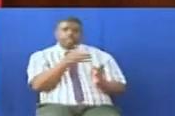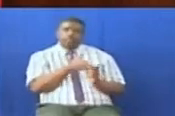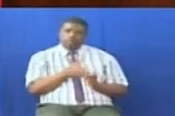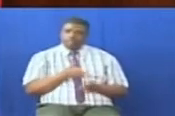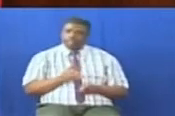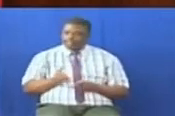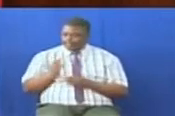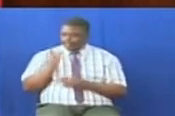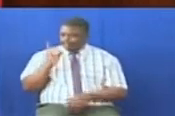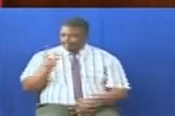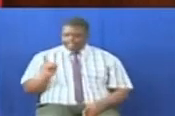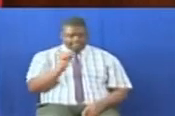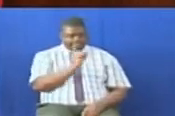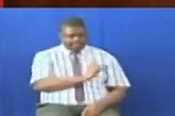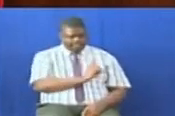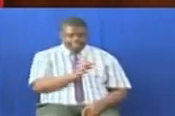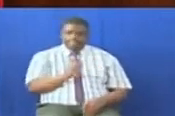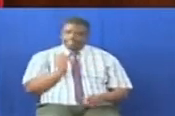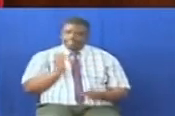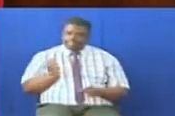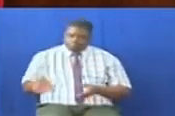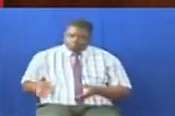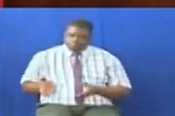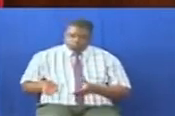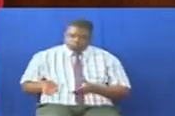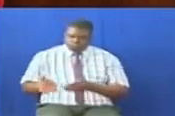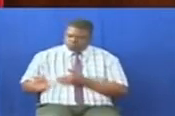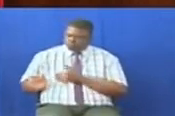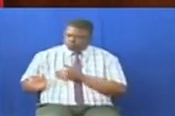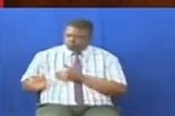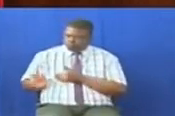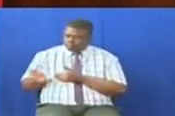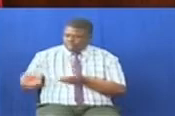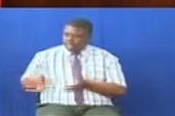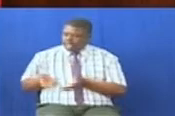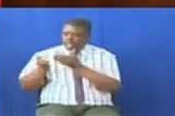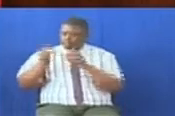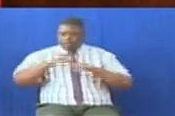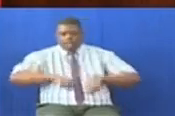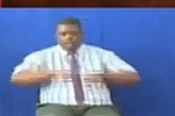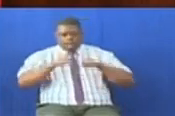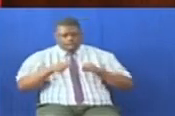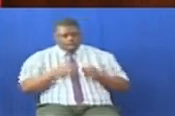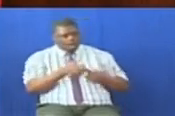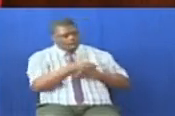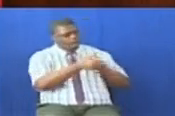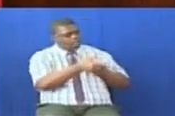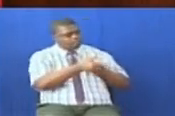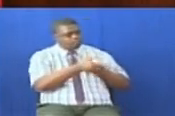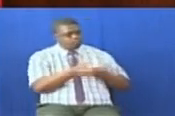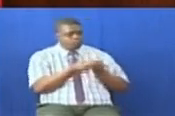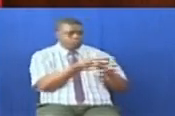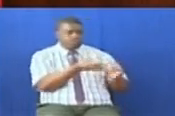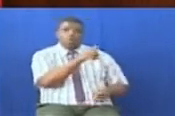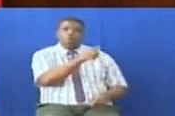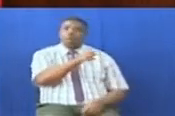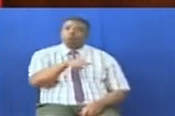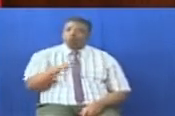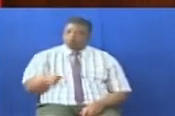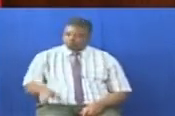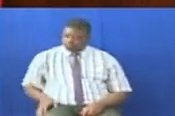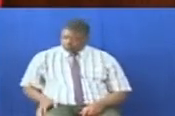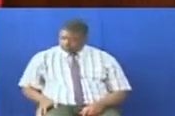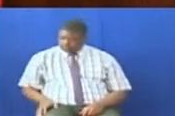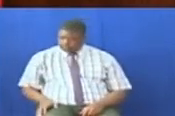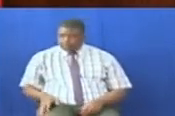ni kusogeza maendeleo na madaraka kwa watu. Lakini sasa ni kwa kiasi gani serikali kuu inatekeleza? Mheshimiwa